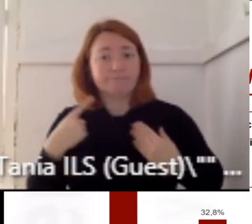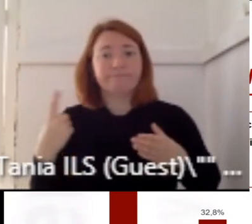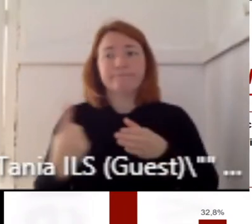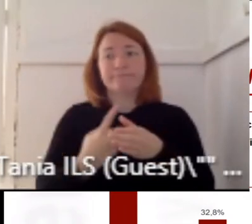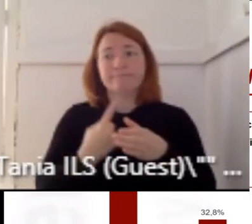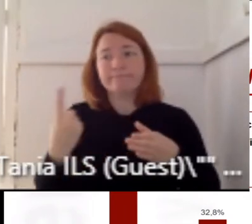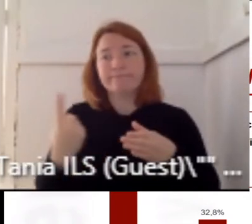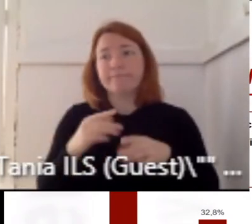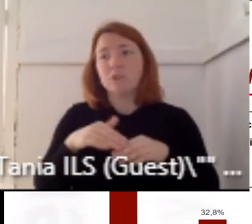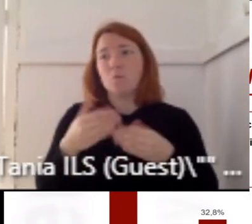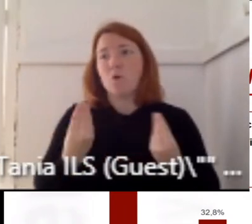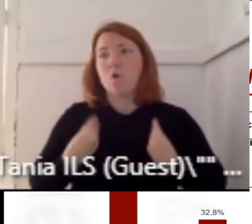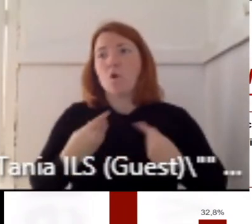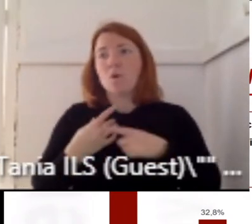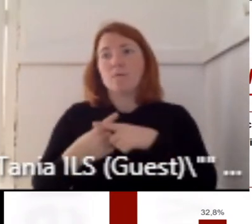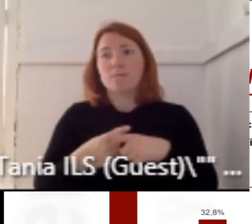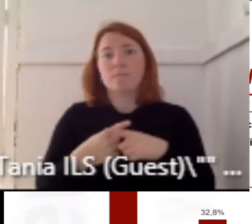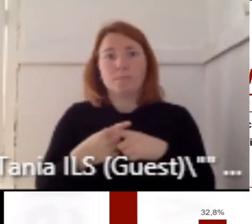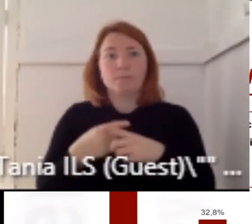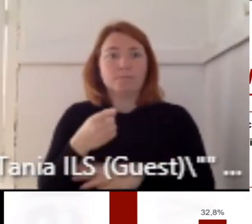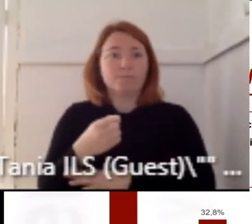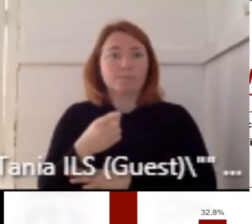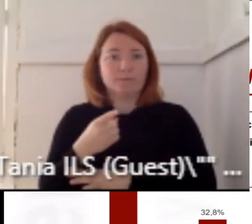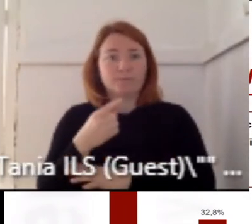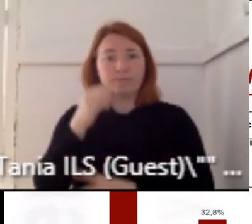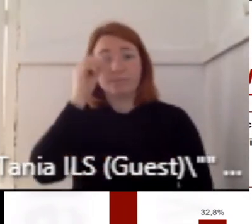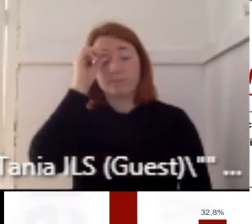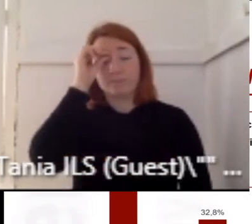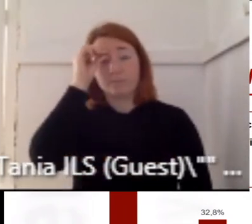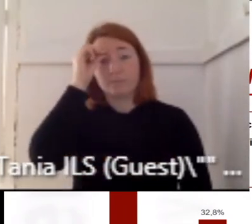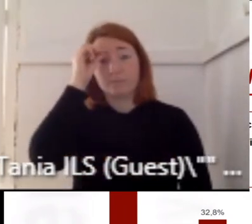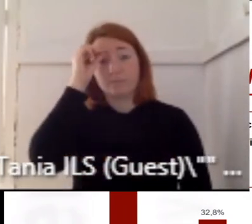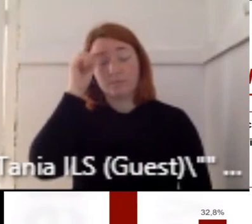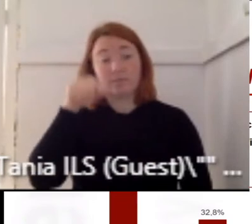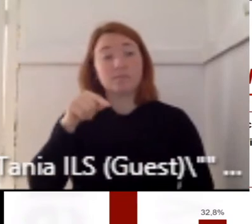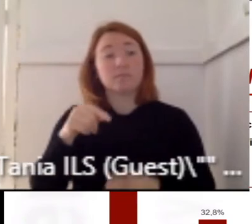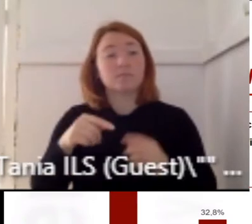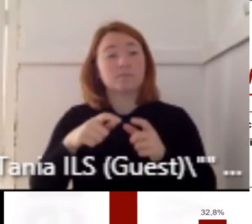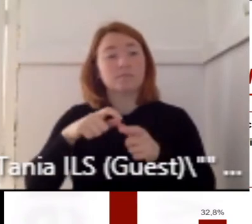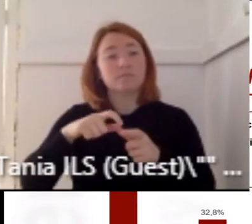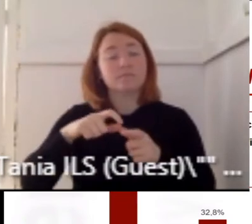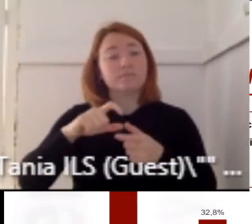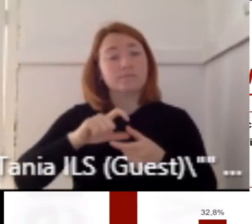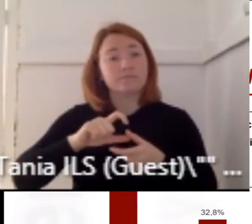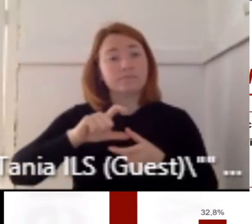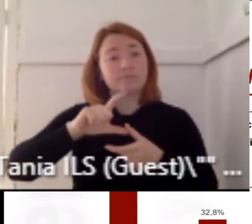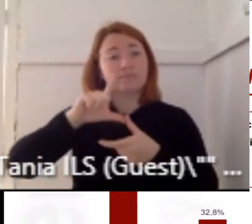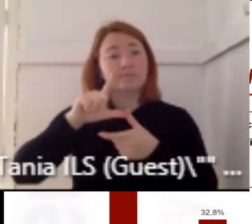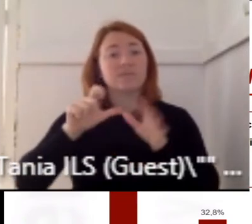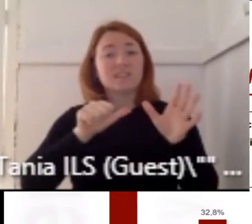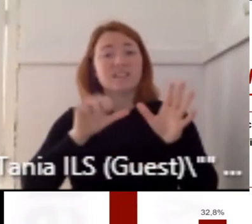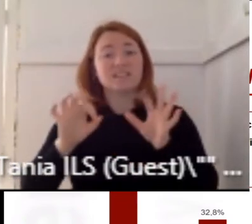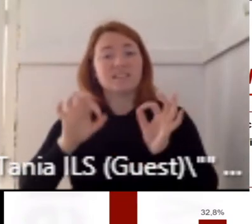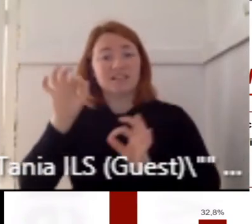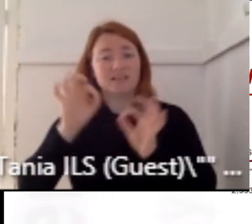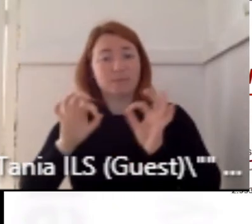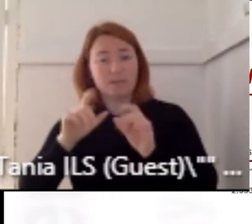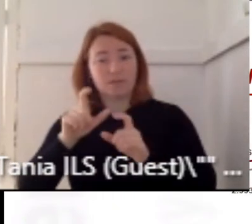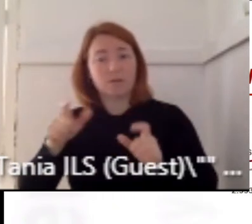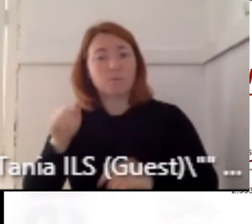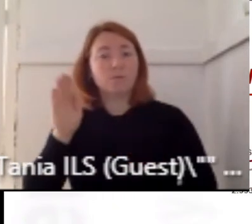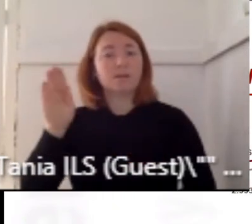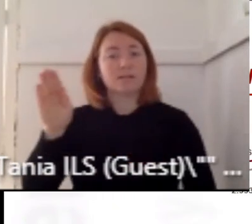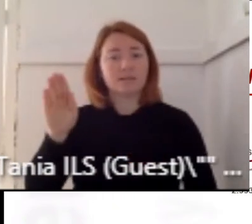forçosa amb l'agressor, i aquest percentatge s'eleva fins al 60% en el cas de les dones